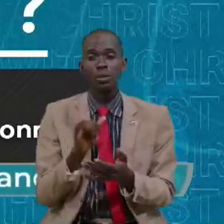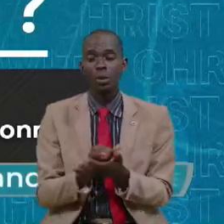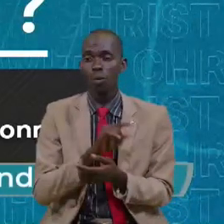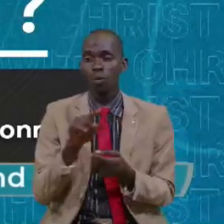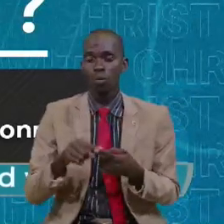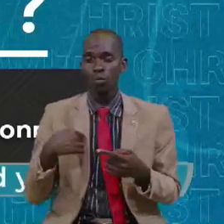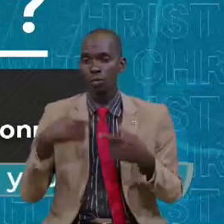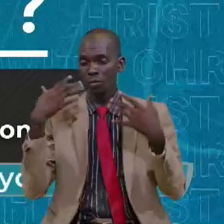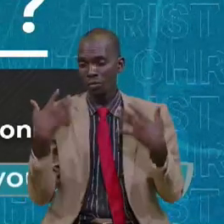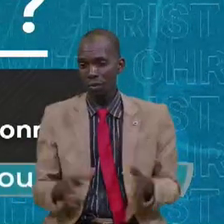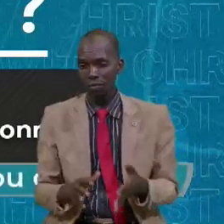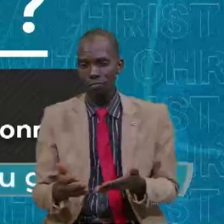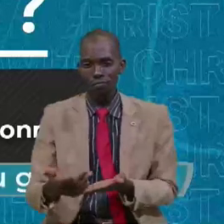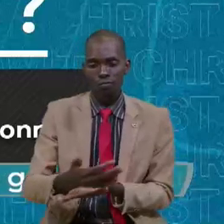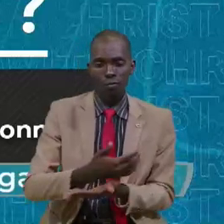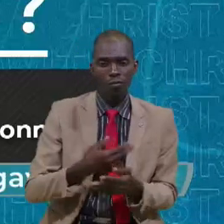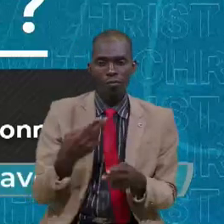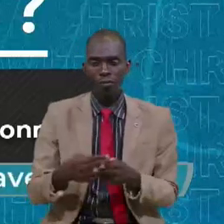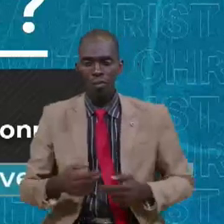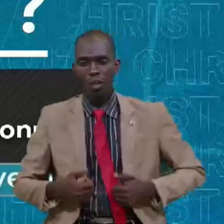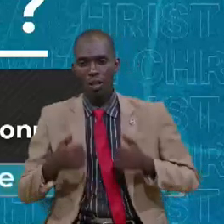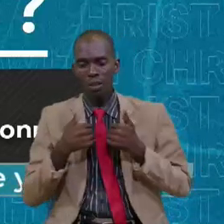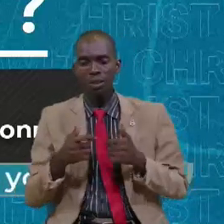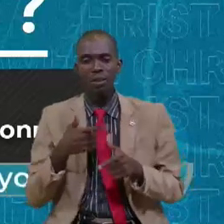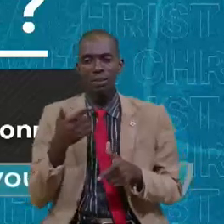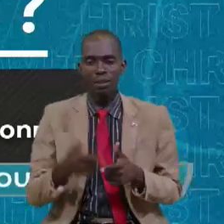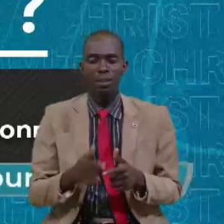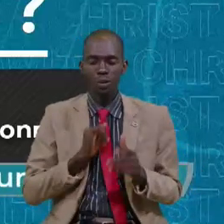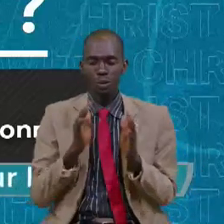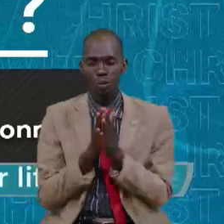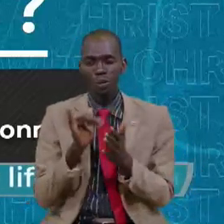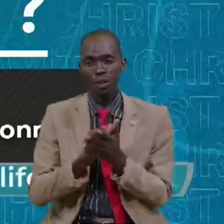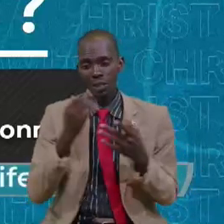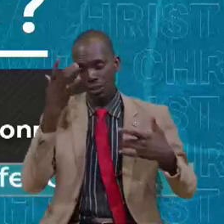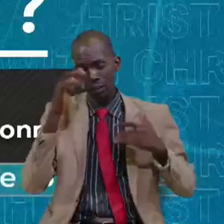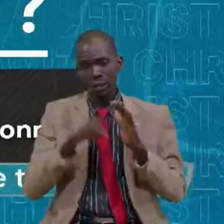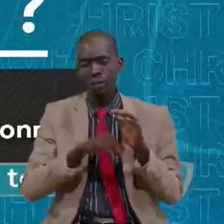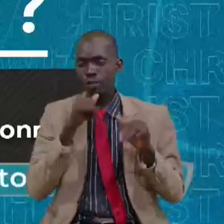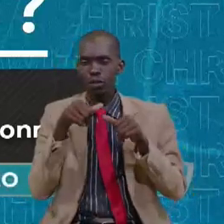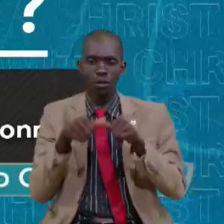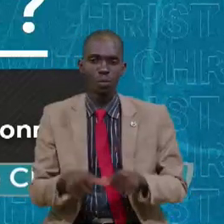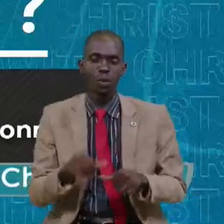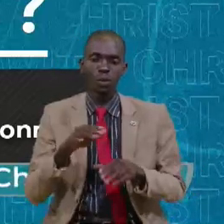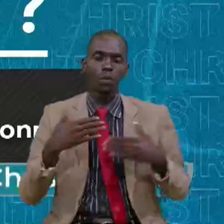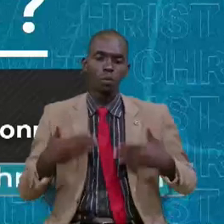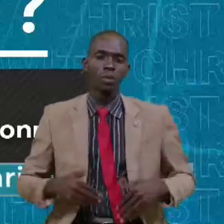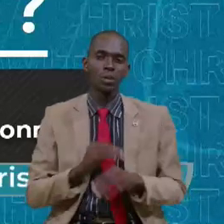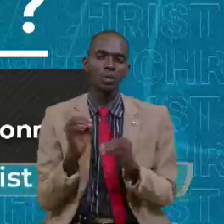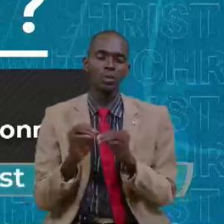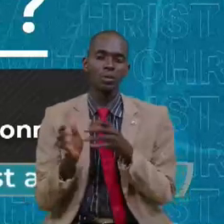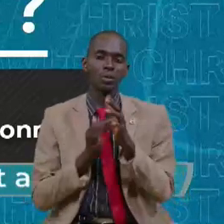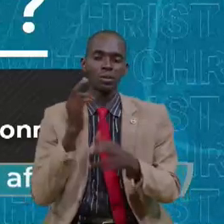pour que lorsque ceci est fait, je reviendrai et vos maladies ne seront plus dans votre corps ce soir au nom de Jésus.